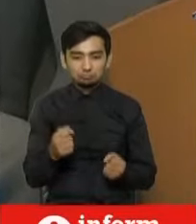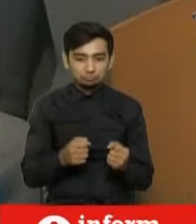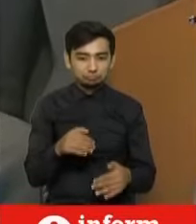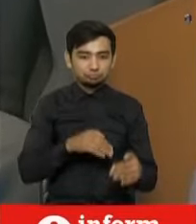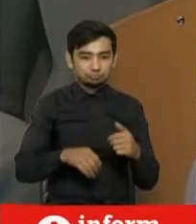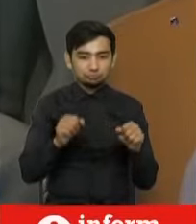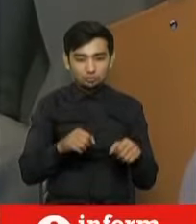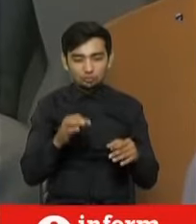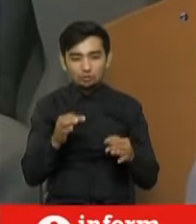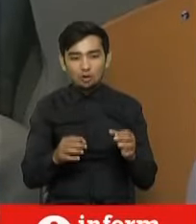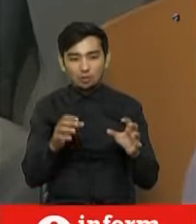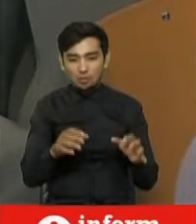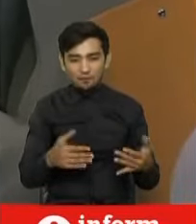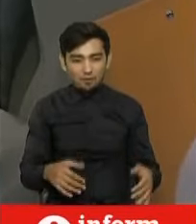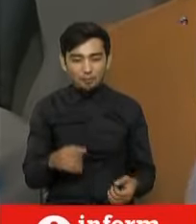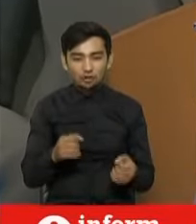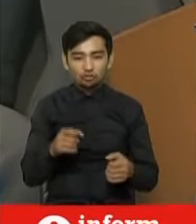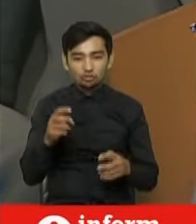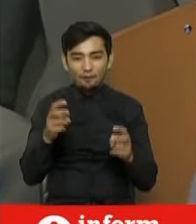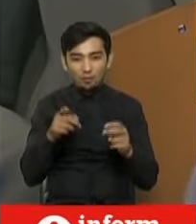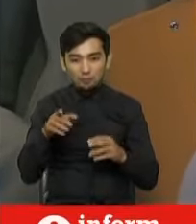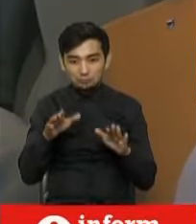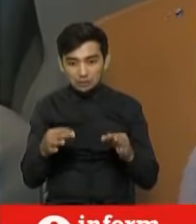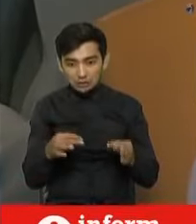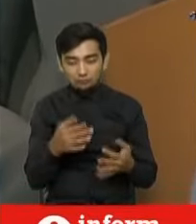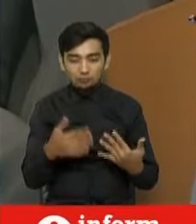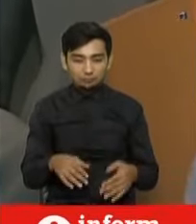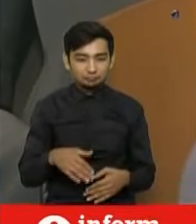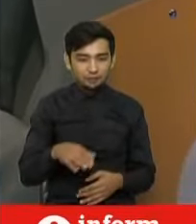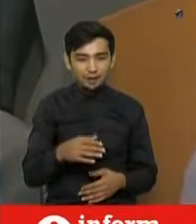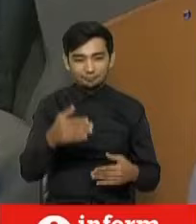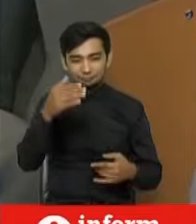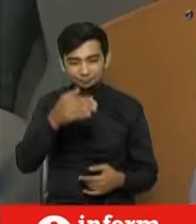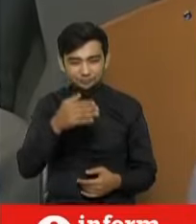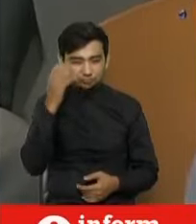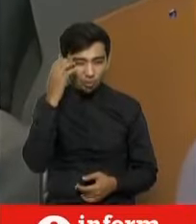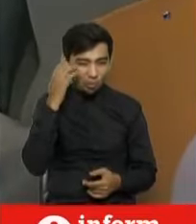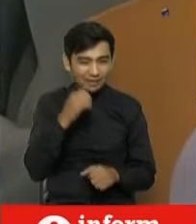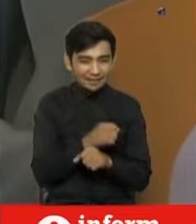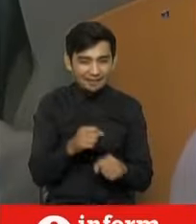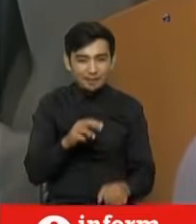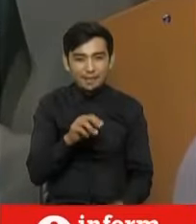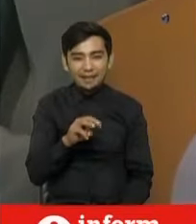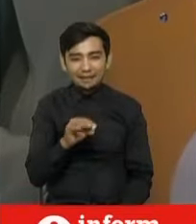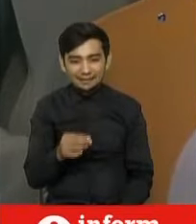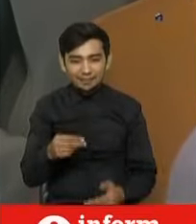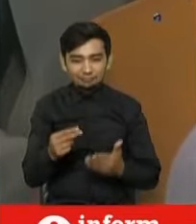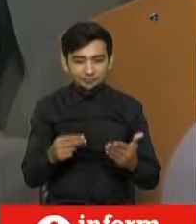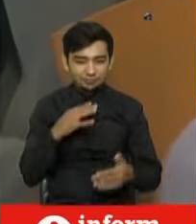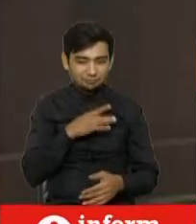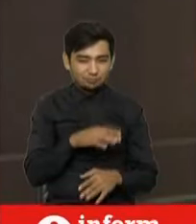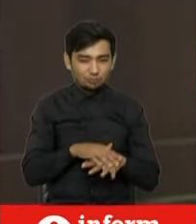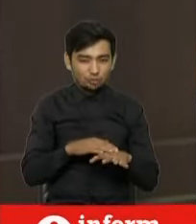заң бойынша рұқсат барын атап өтті. Айта кетейік, осыған дейін көліктің алдыңғы әйнектерін қараңғылауға қатысты петиция жарияланған болатын.